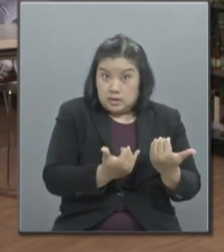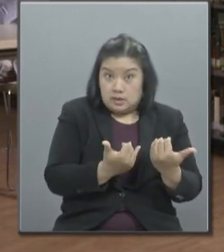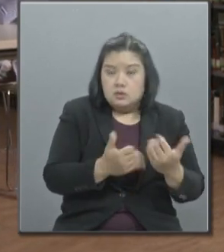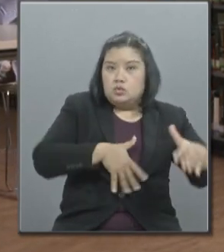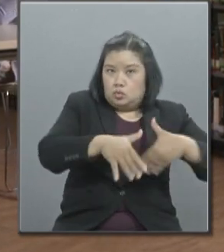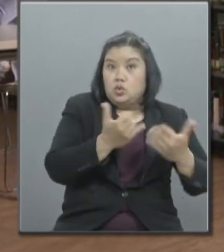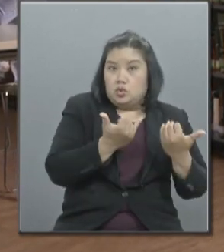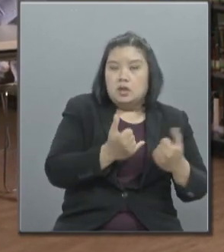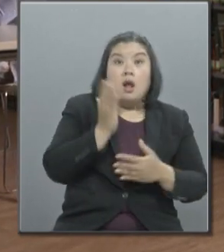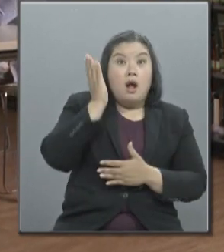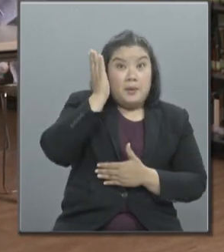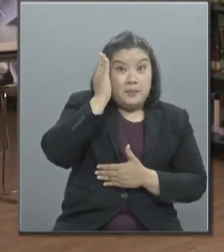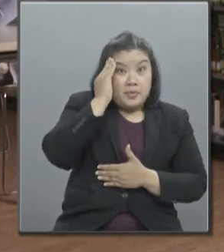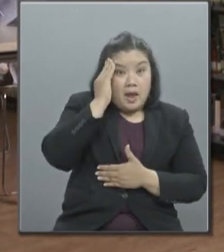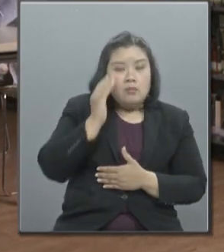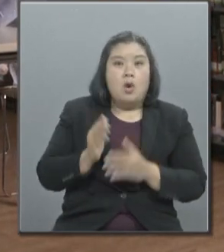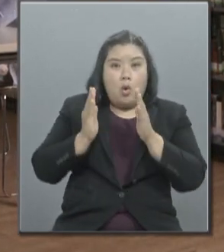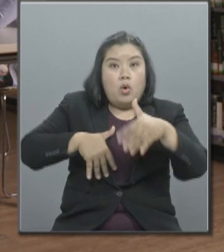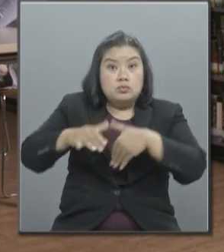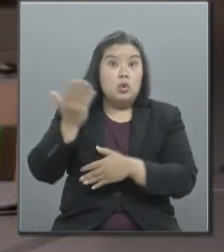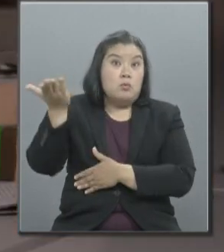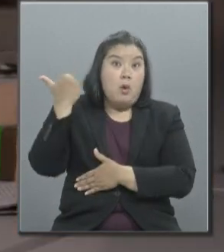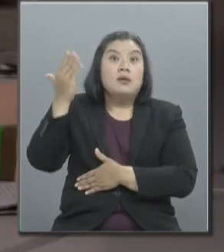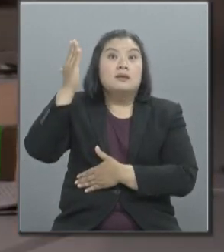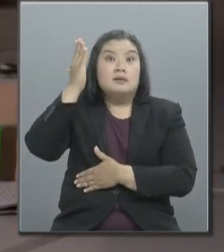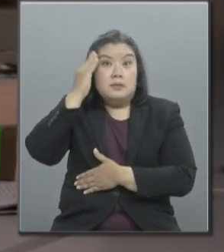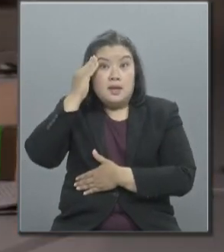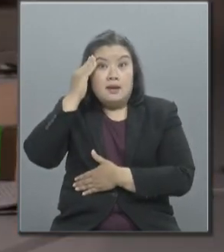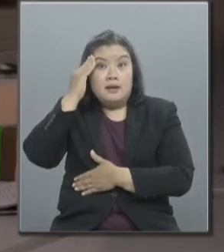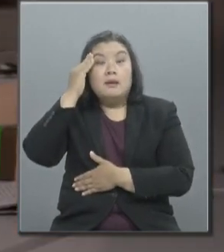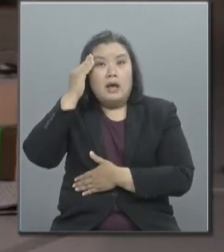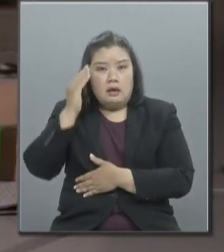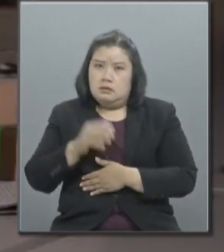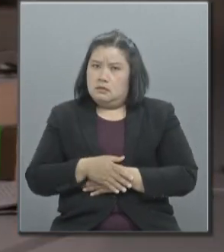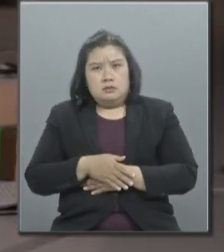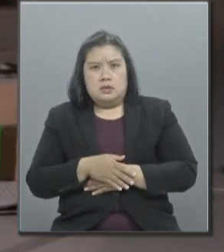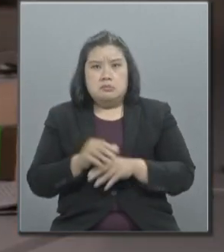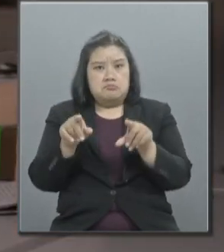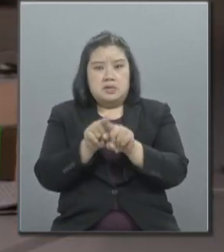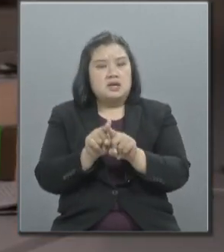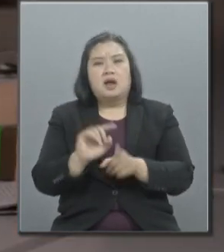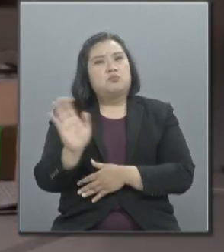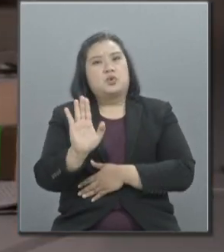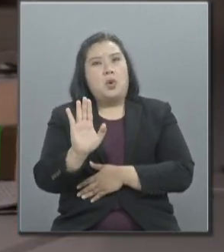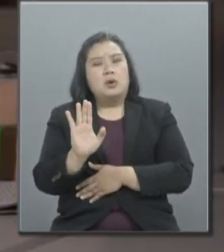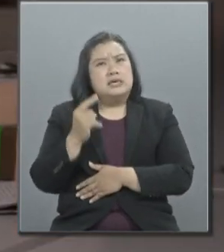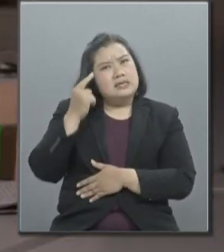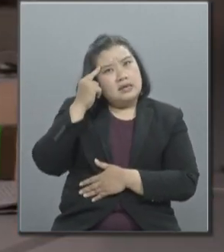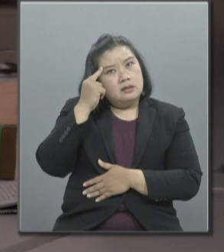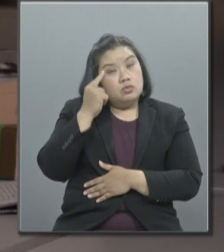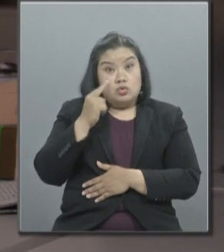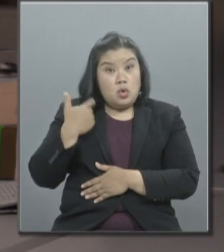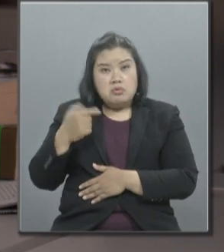รู้สิ่งที่ผู้คนในอดีตรู้มันไม่จำเป็นที่ต้องเหมือนกันหรือมันไม่จำเป็นที่ต้องมีชุด